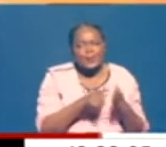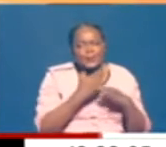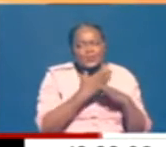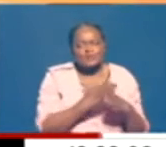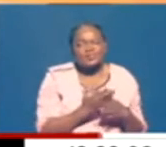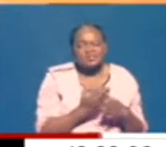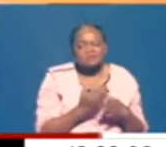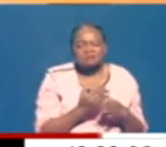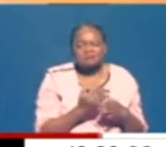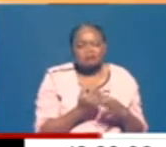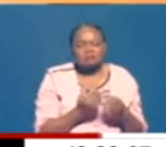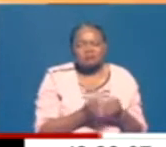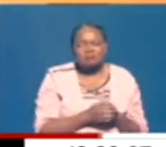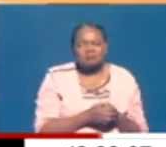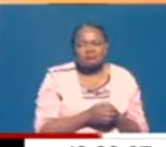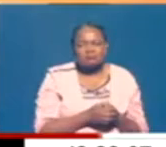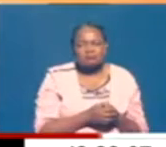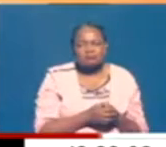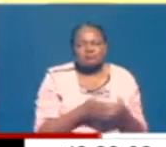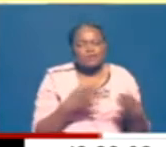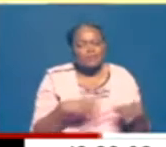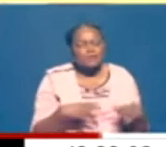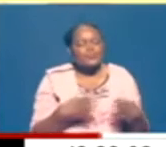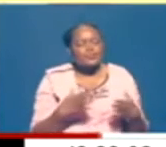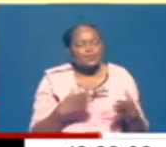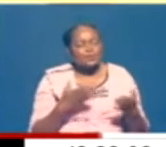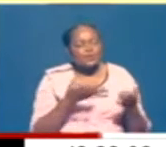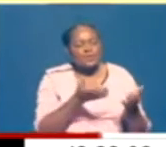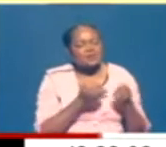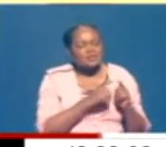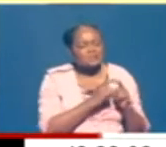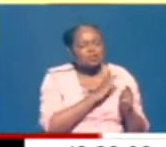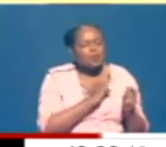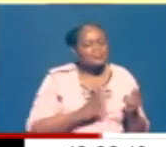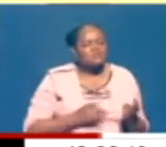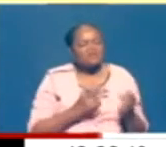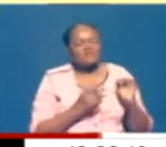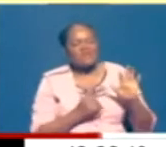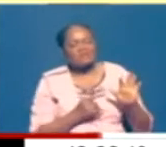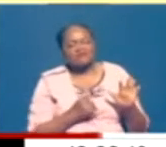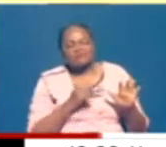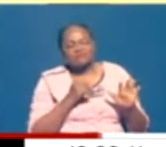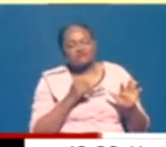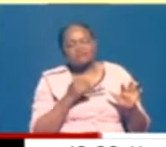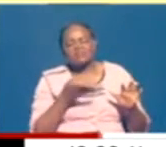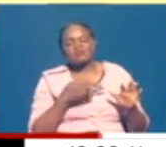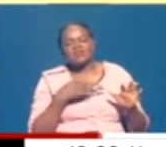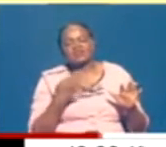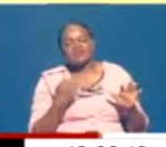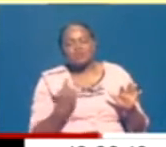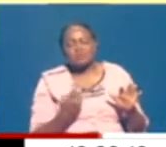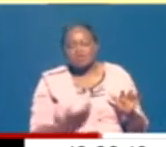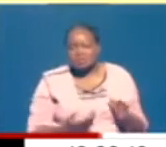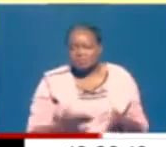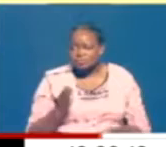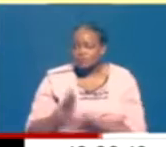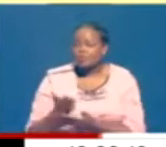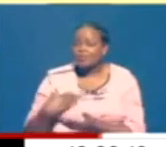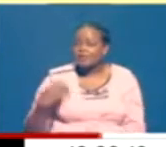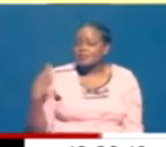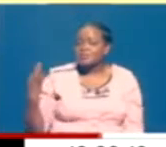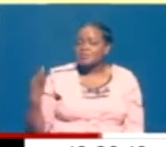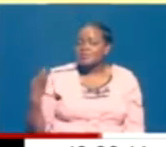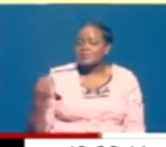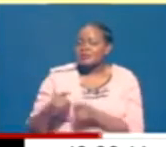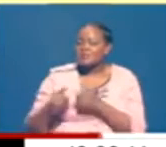ambayo inastahili kuwa pale ya makamishna? Kwa sababu sasa ilikuwa kuna commissioner watatu ofisi, na lazima